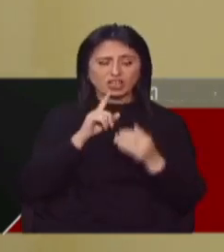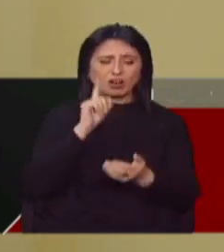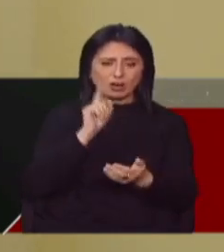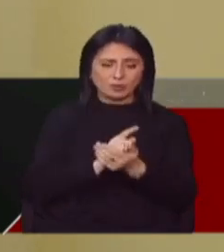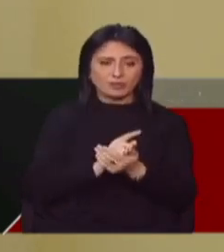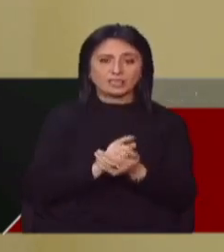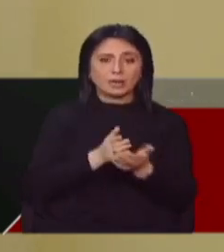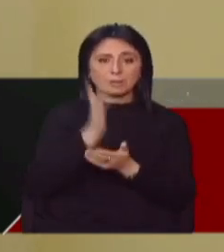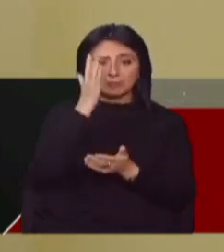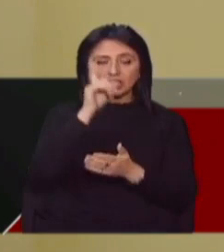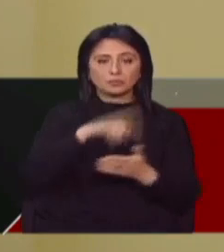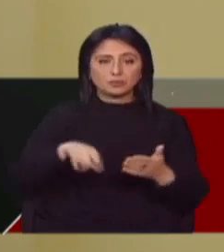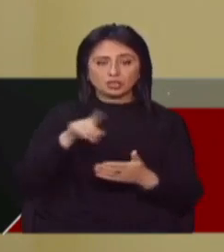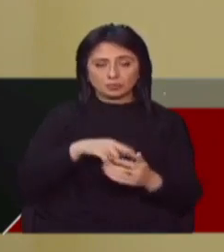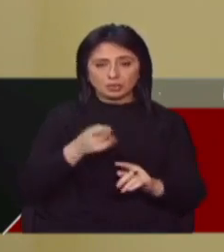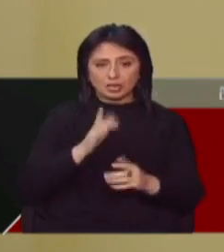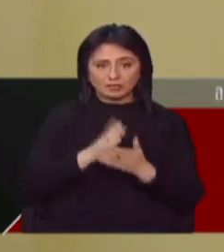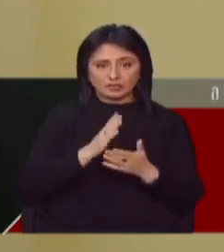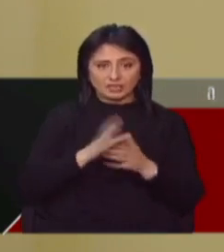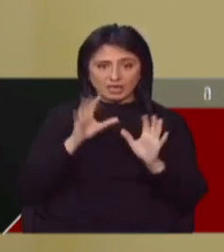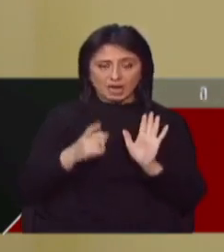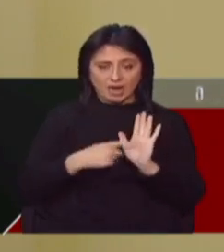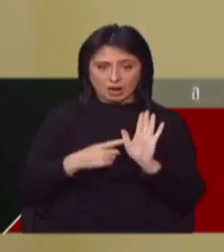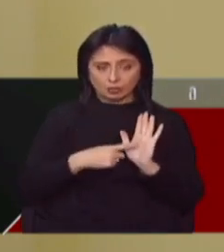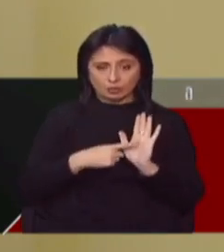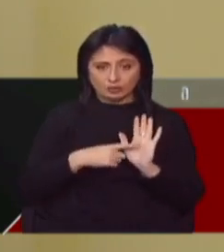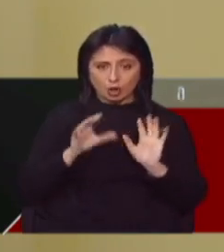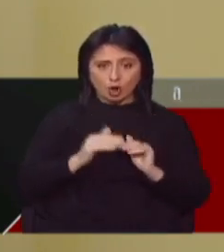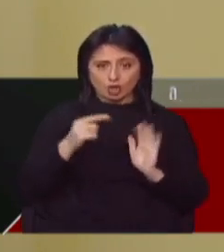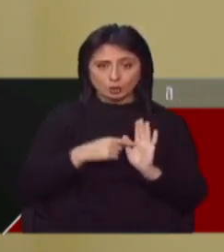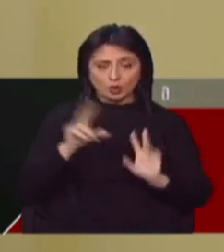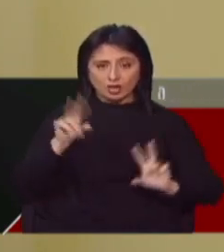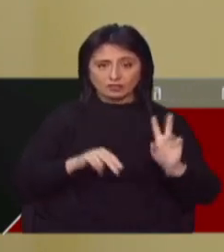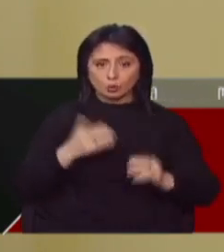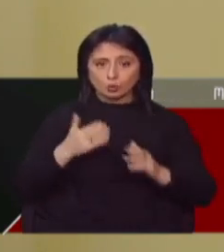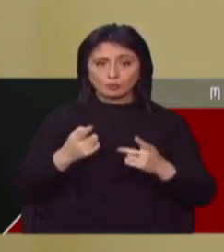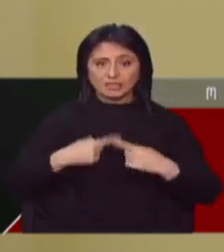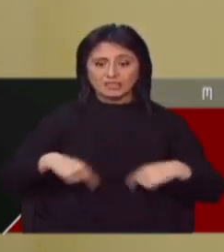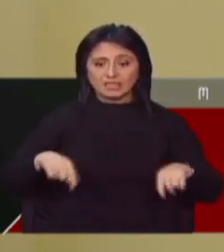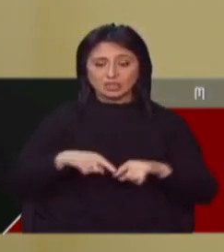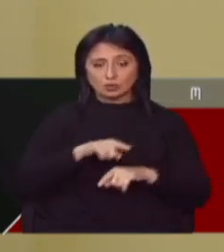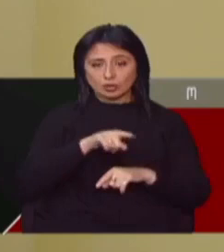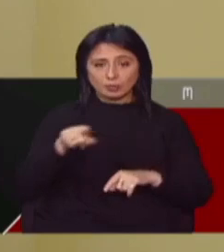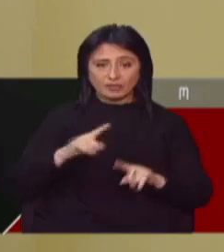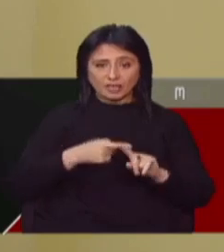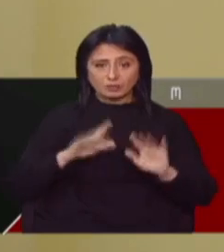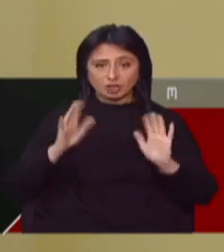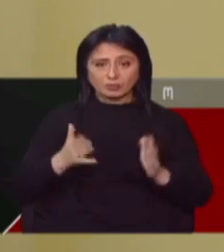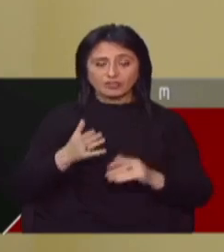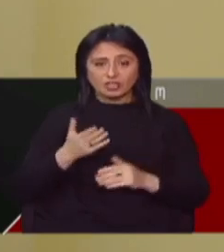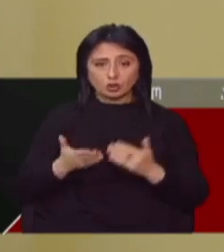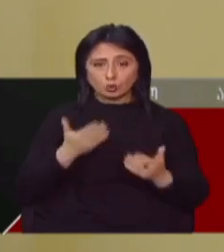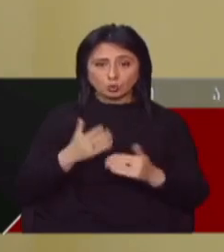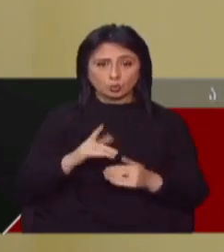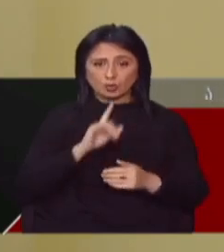unda, miza, impeachmente, saris, iz, radsari canonit, ta construcție e gatoalis, ne voli, tumce, sa zgodova bistuis, imšent hovașic, tu